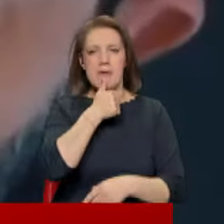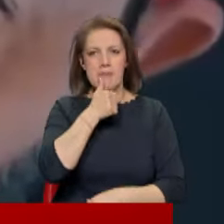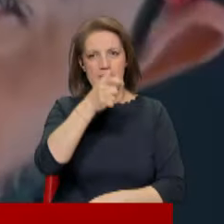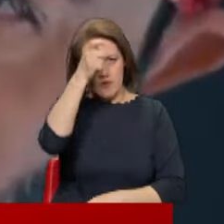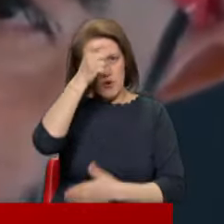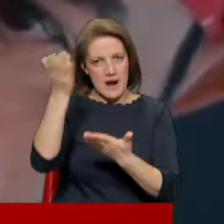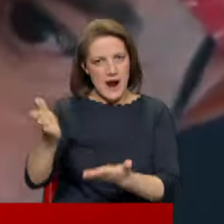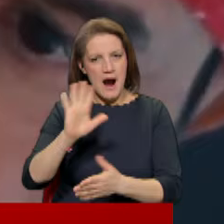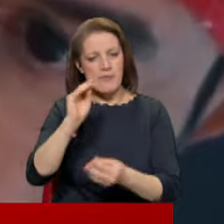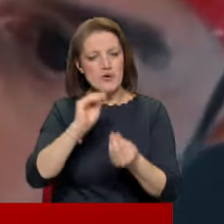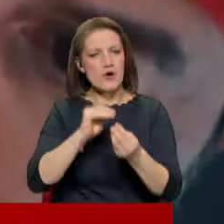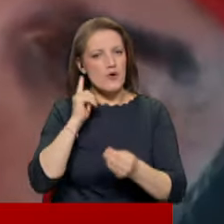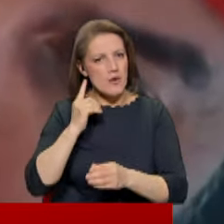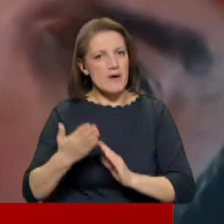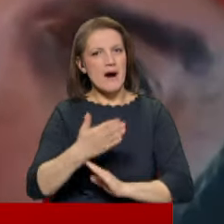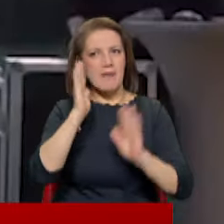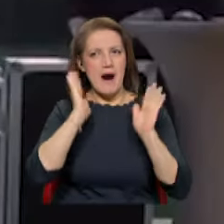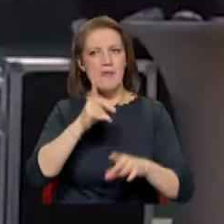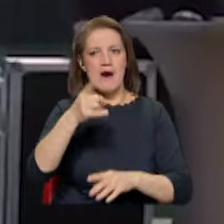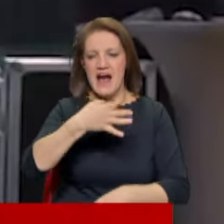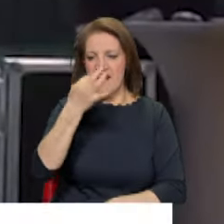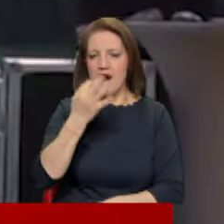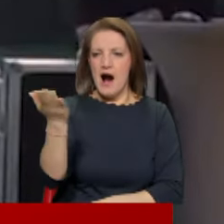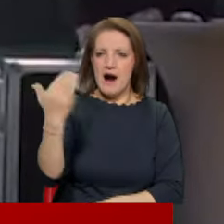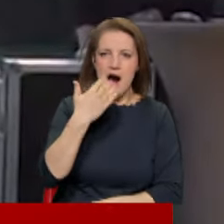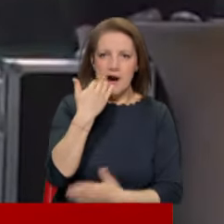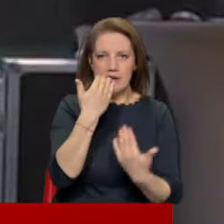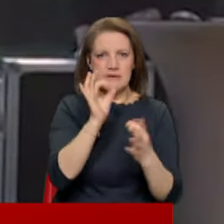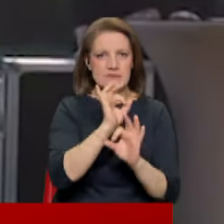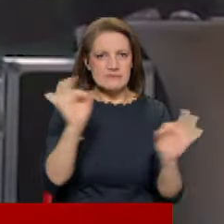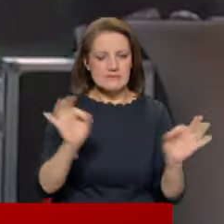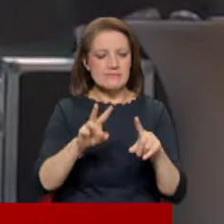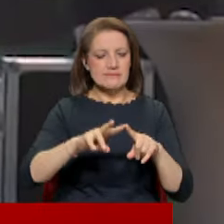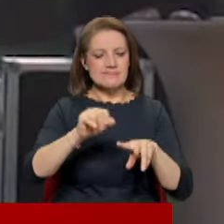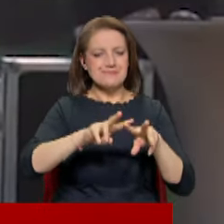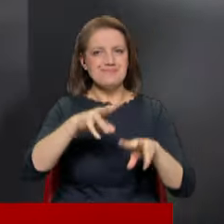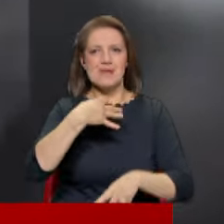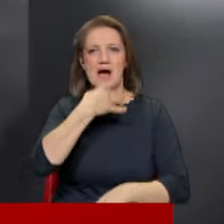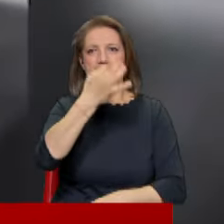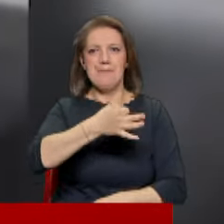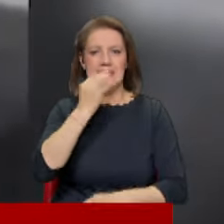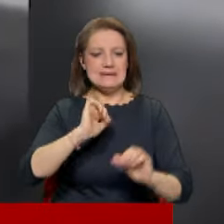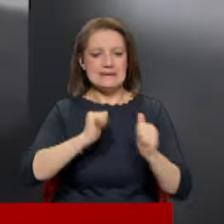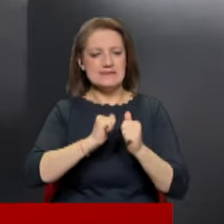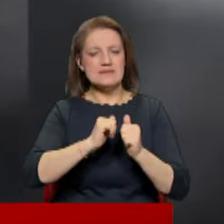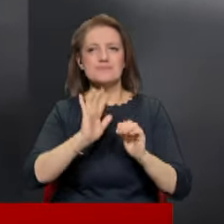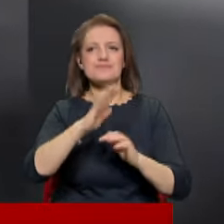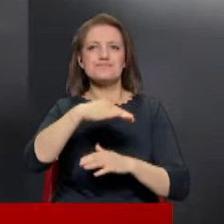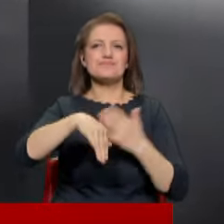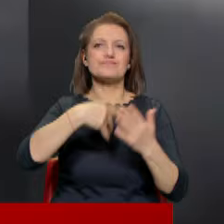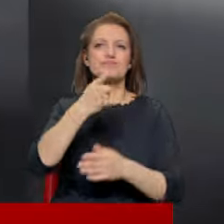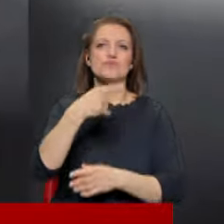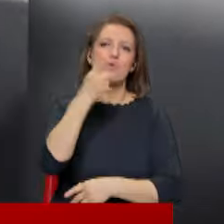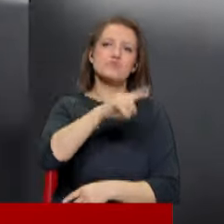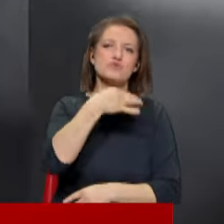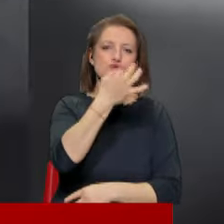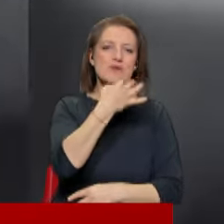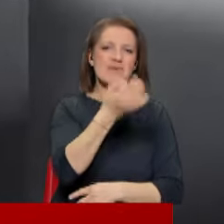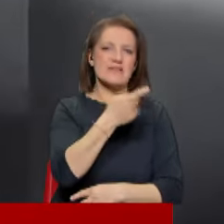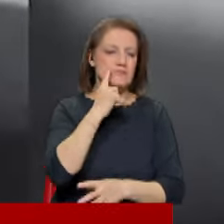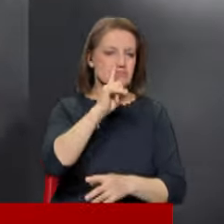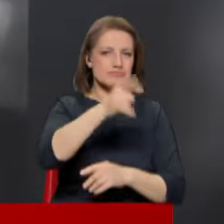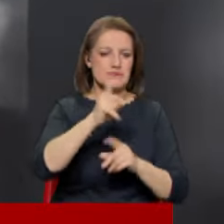ama suç duyurusuna rağmen onun da hala ifadesi bile alınmadı. Now Haber kazaya karışan diğer çocukların ifadesine ulaştı.